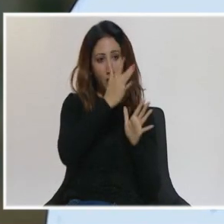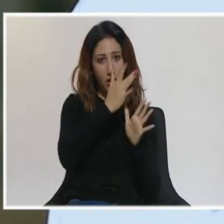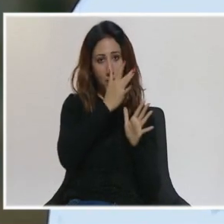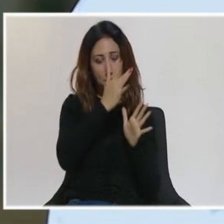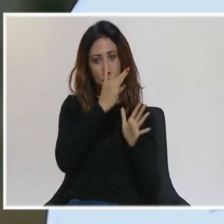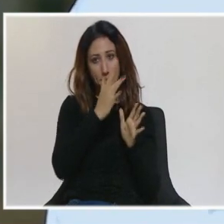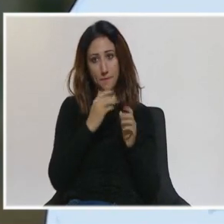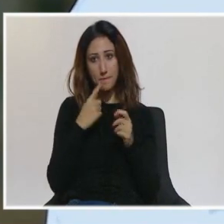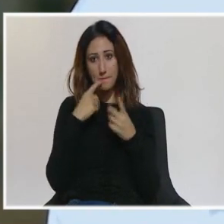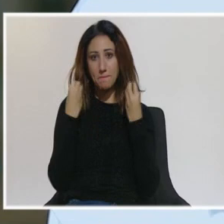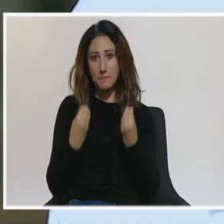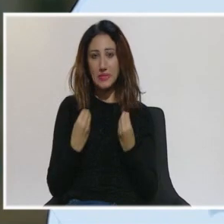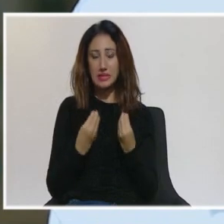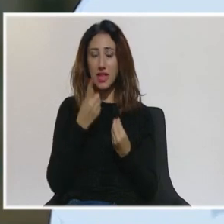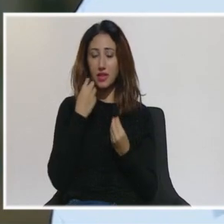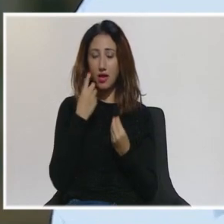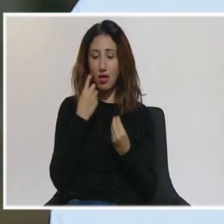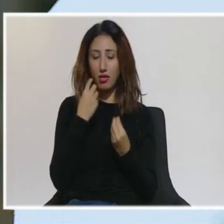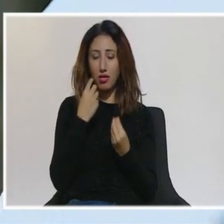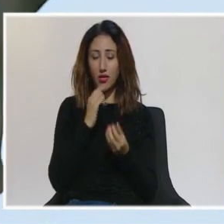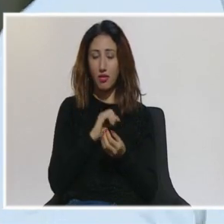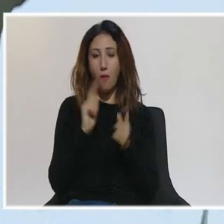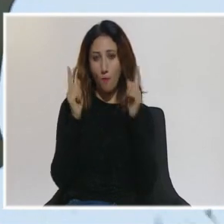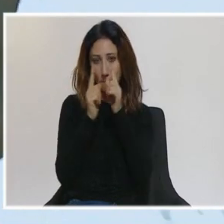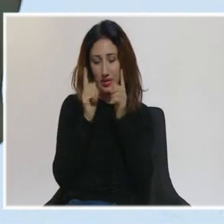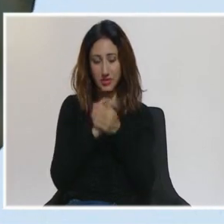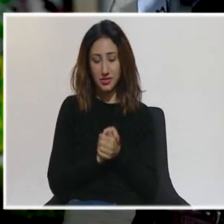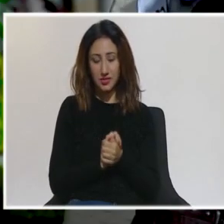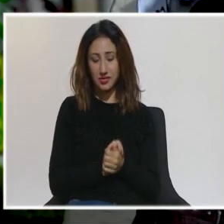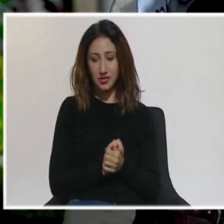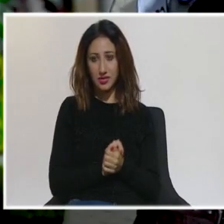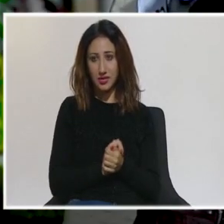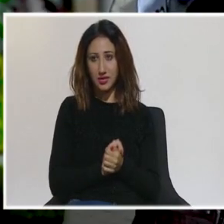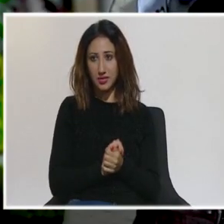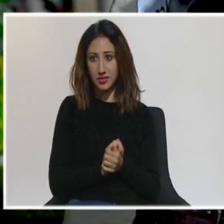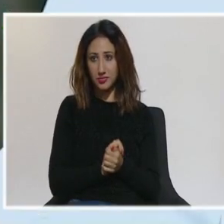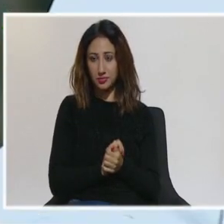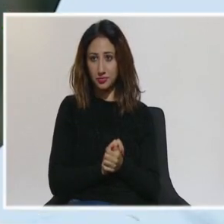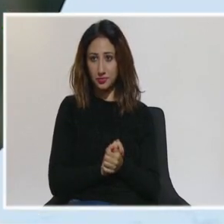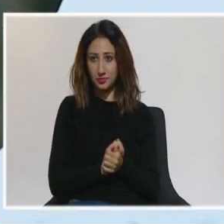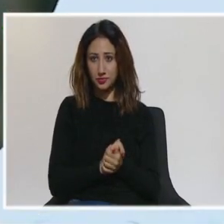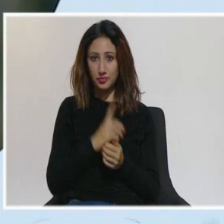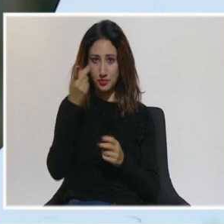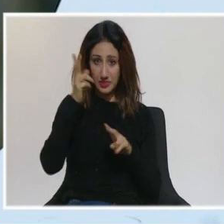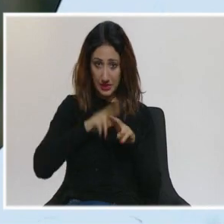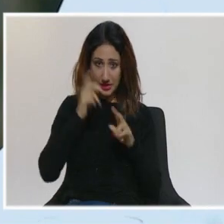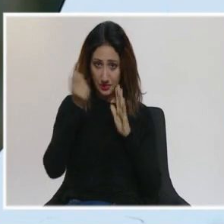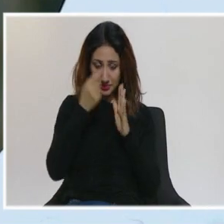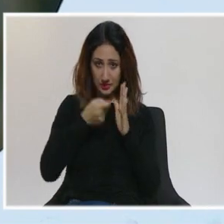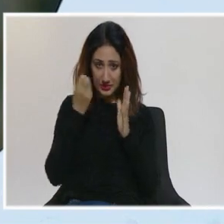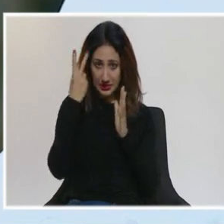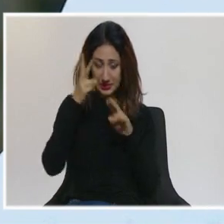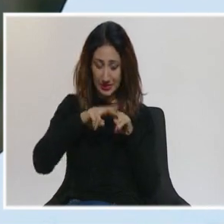بس مستني القرار. وباختصار. الله عليك. ناوي تطلع ديوان جديد؟ تفتكر اعمل كده؟